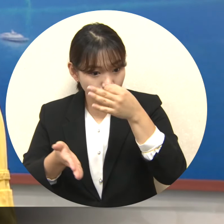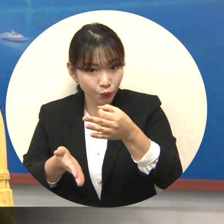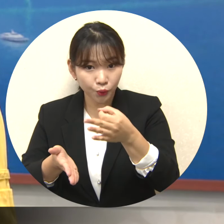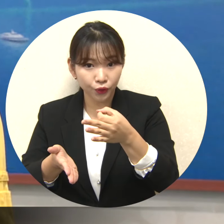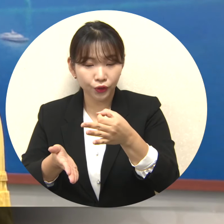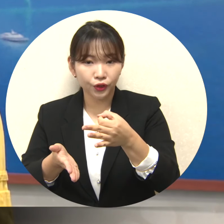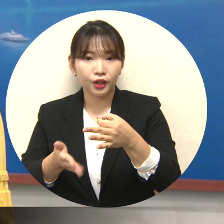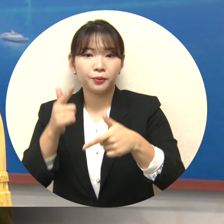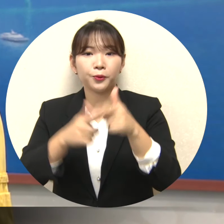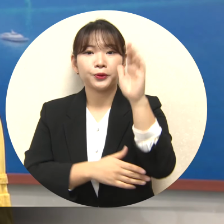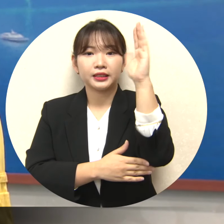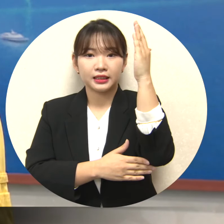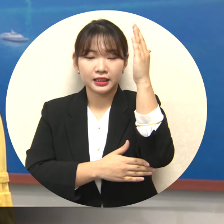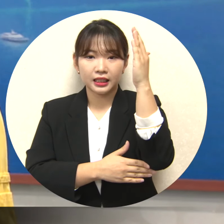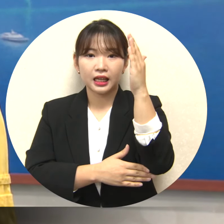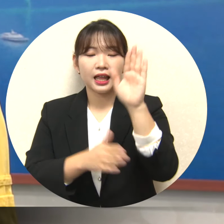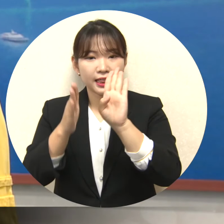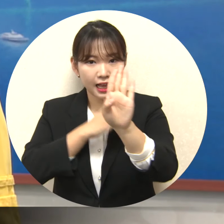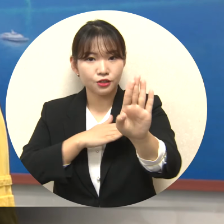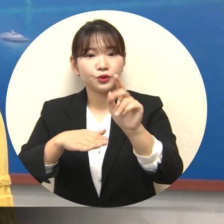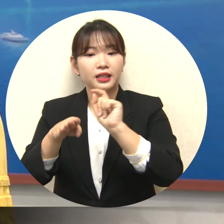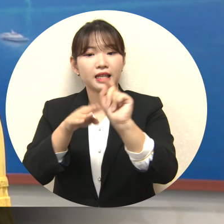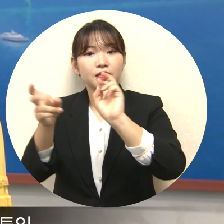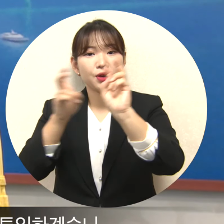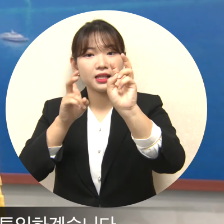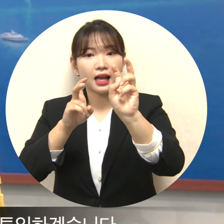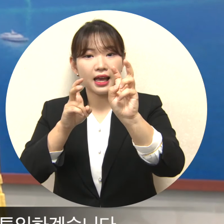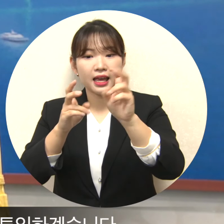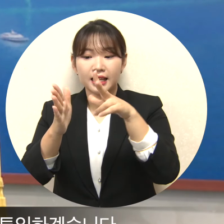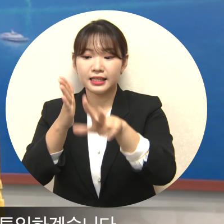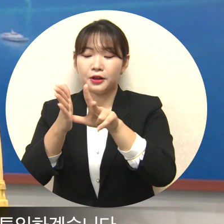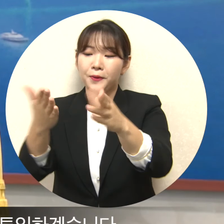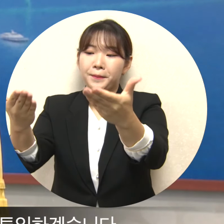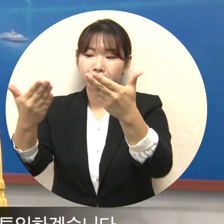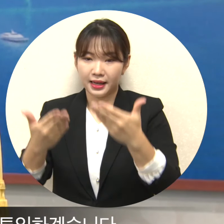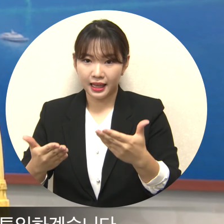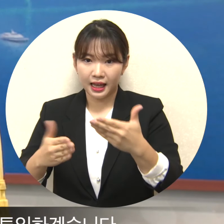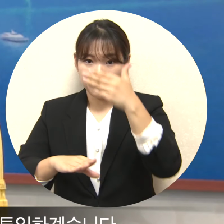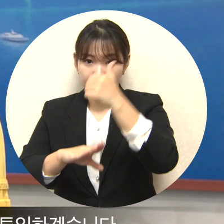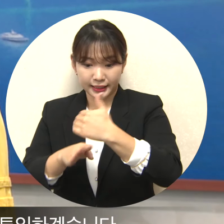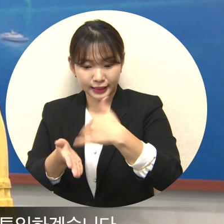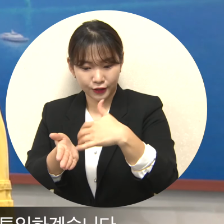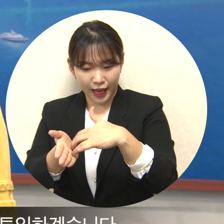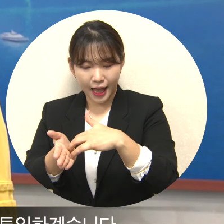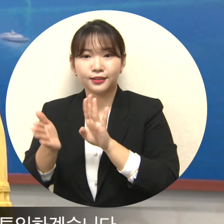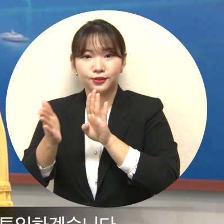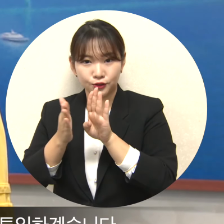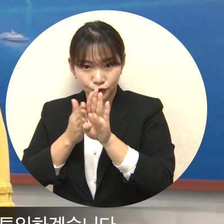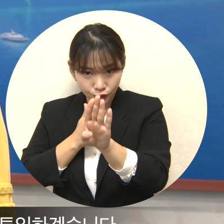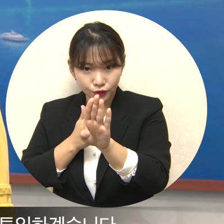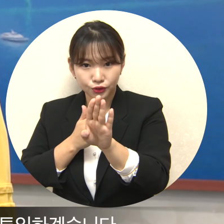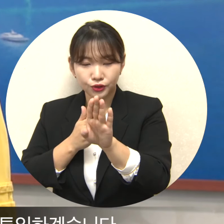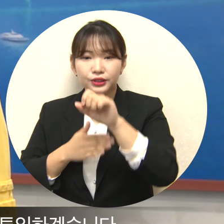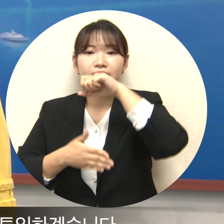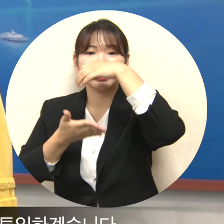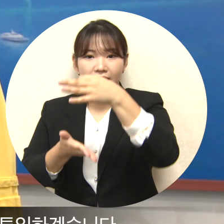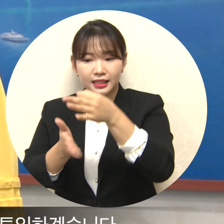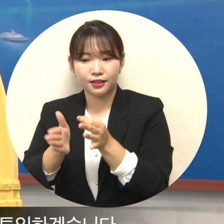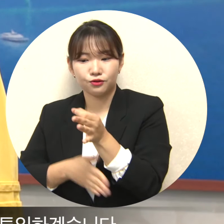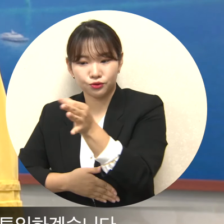임차 요금은 목포시가 택시 회사로부터 증빙자료를 제출 받아 사후 정산하는